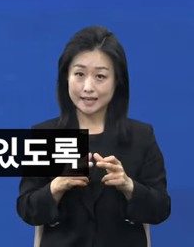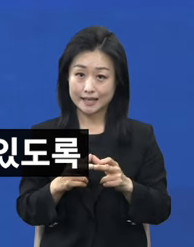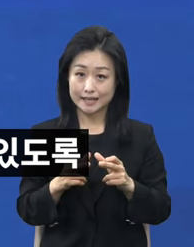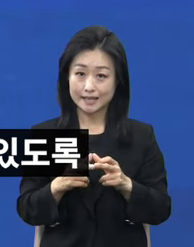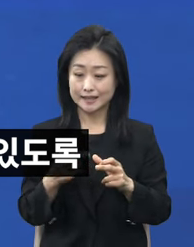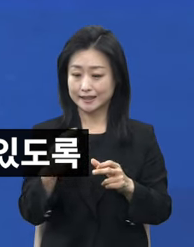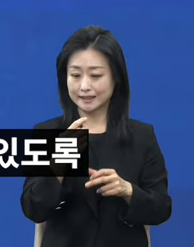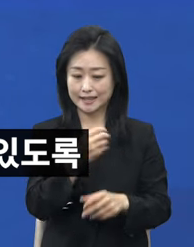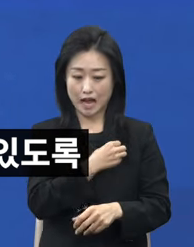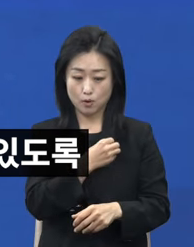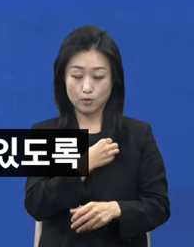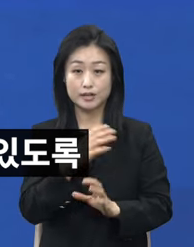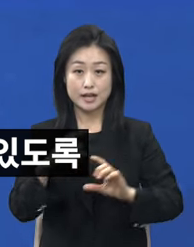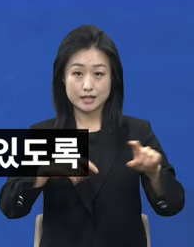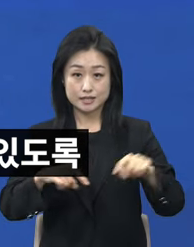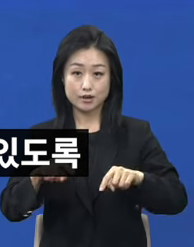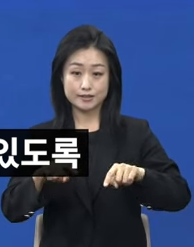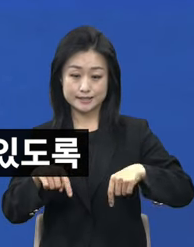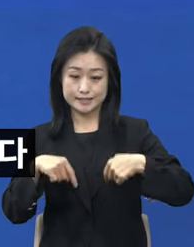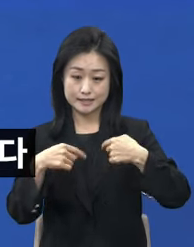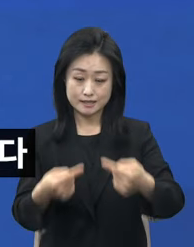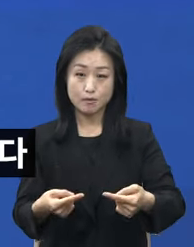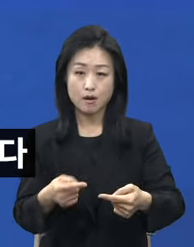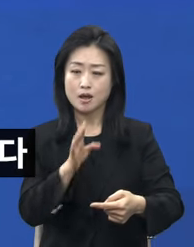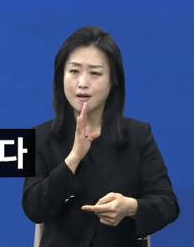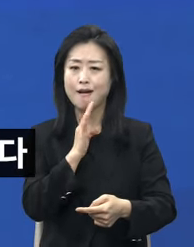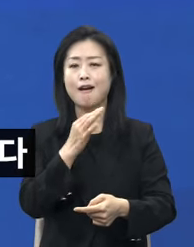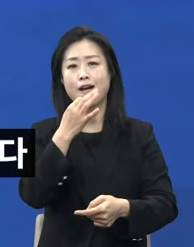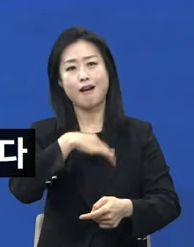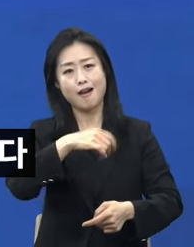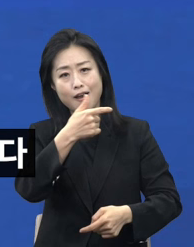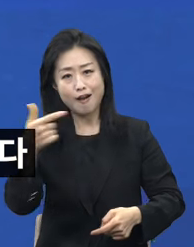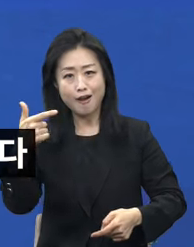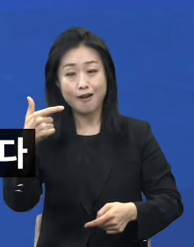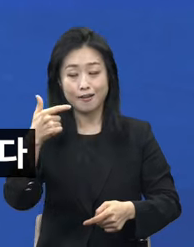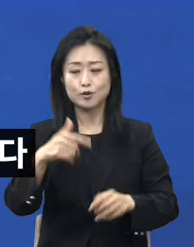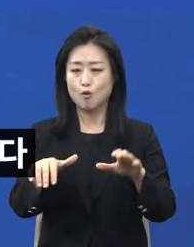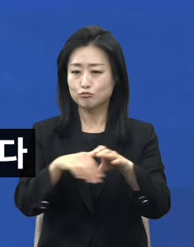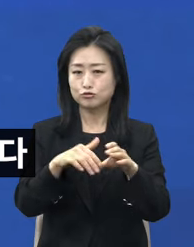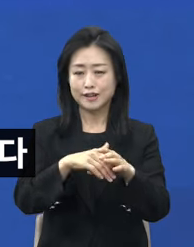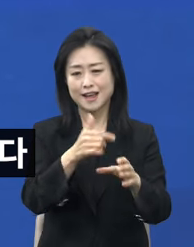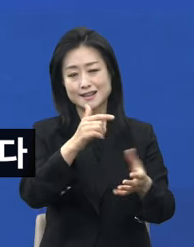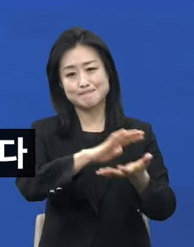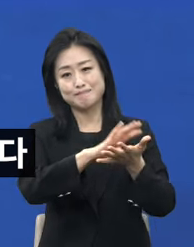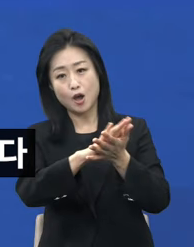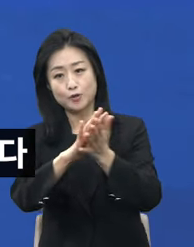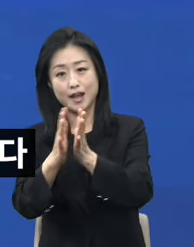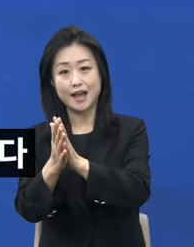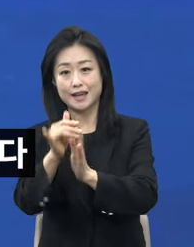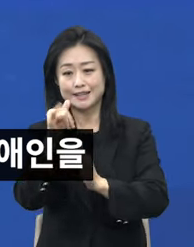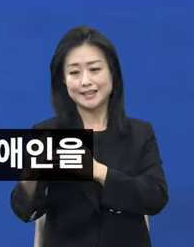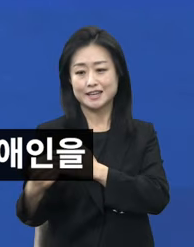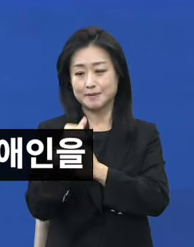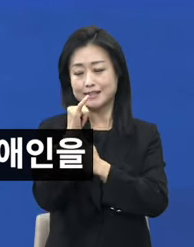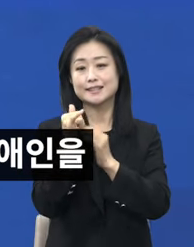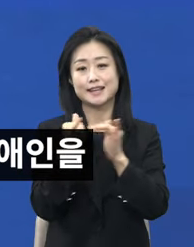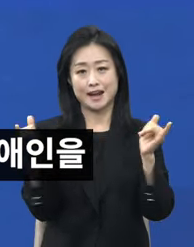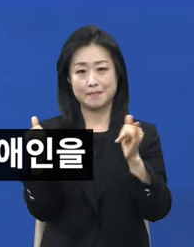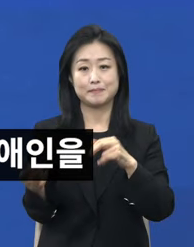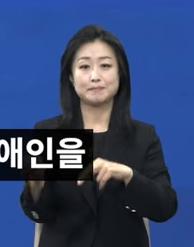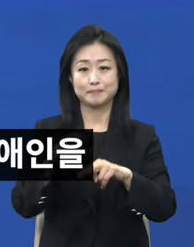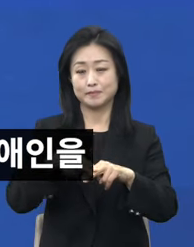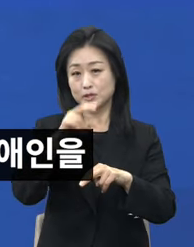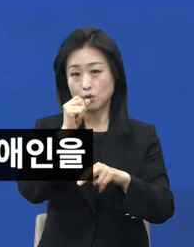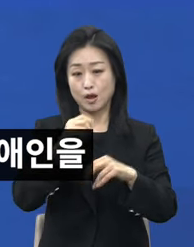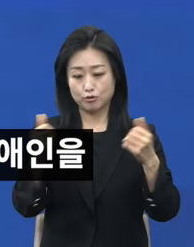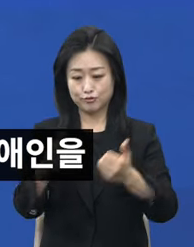장애인 당원들의 정치 현혹감을 가질 수 있도록 당의 강령과 문화를 바꿀 수 있는 역량 있는 사람이어야 합니다. 또한